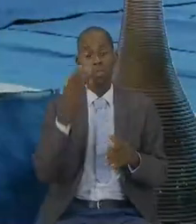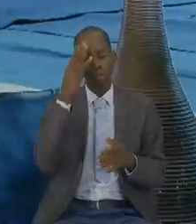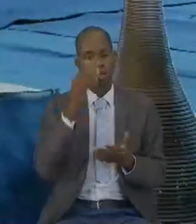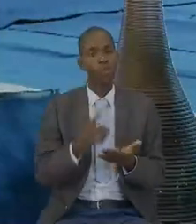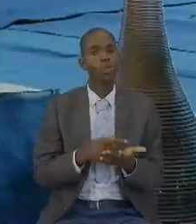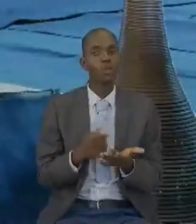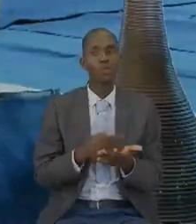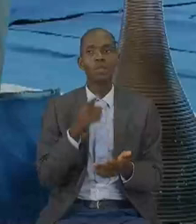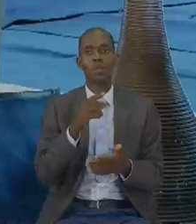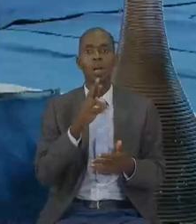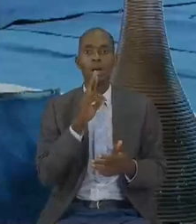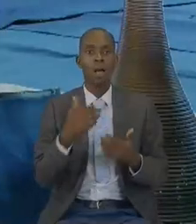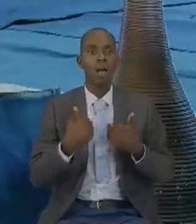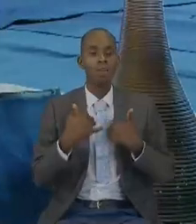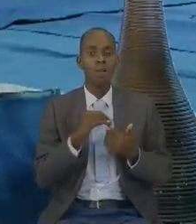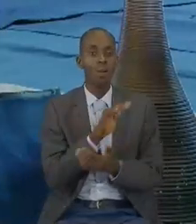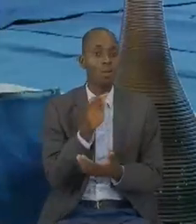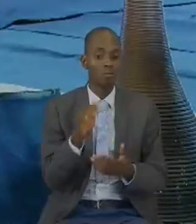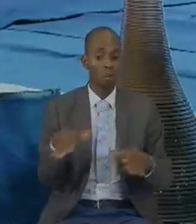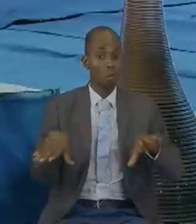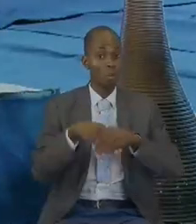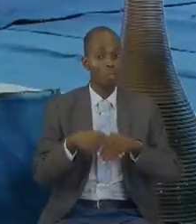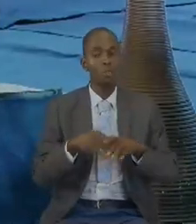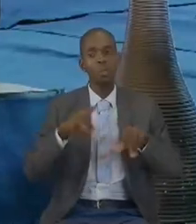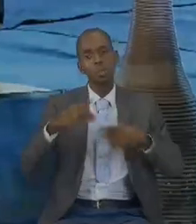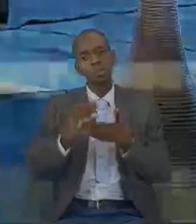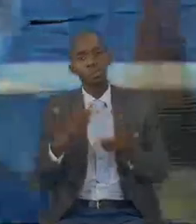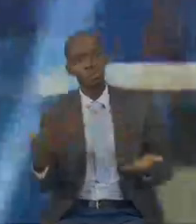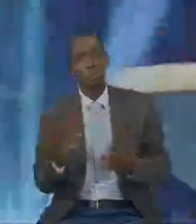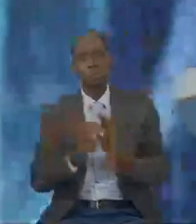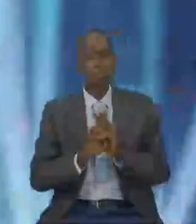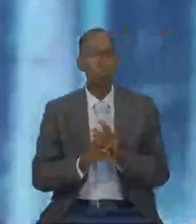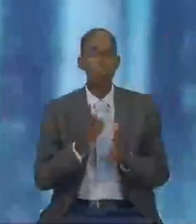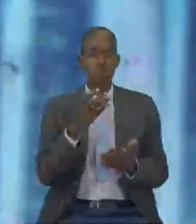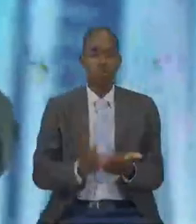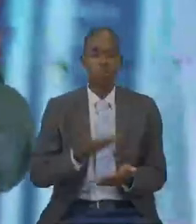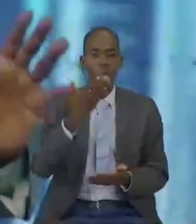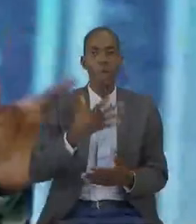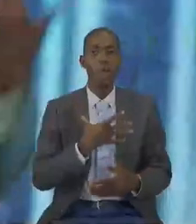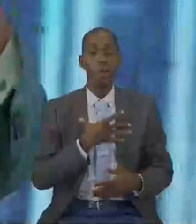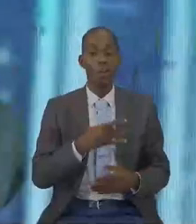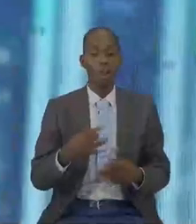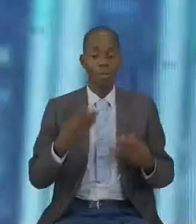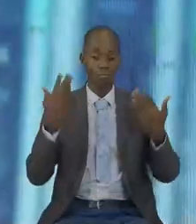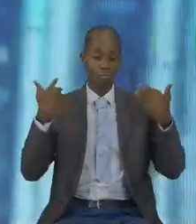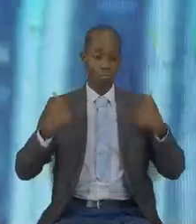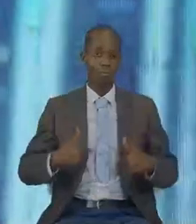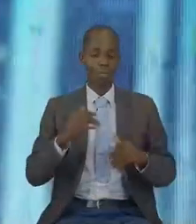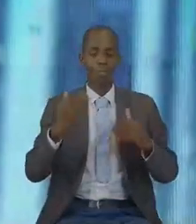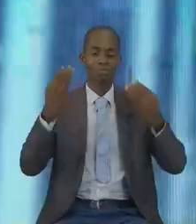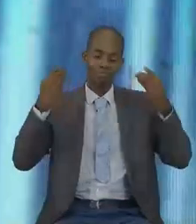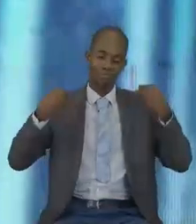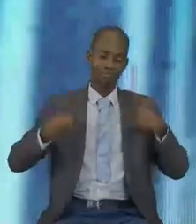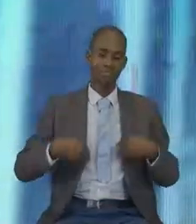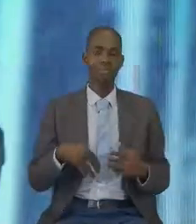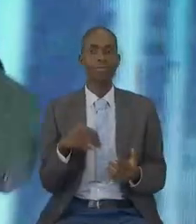Ce n'est pas, vous savez, parfois, vous voulez vous marier et vous allez quelque part et vous achetez des tenues